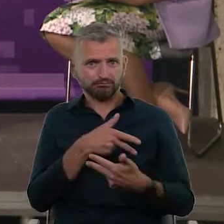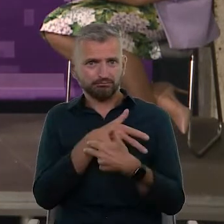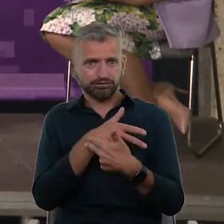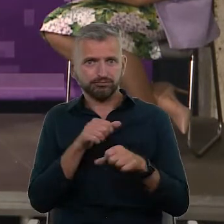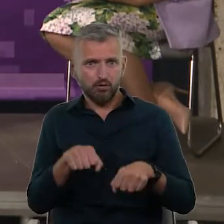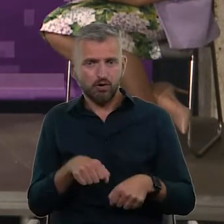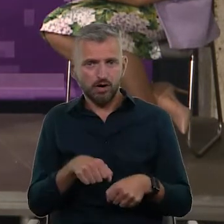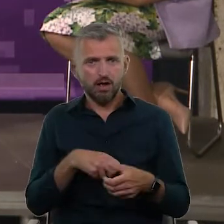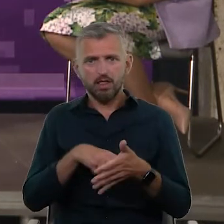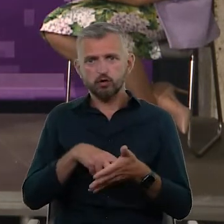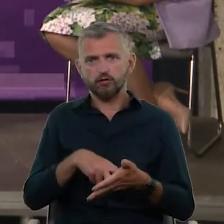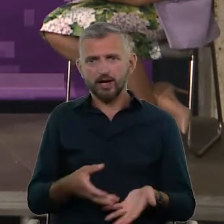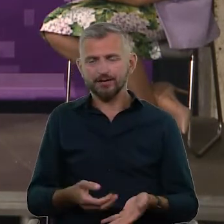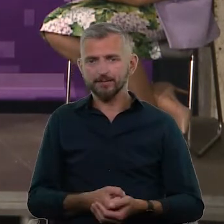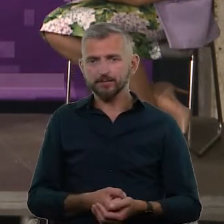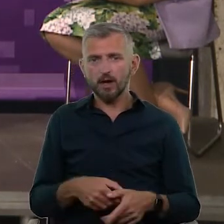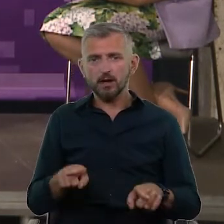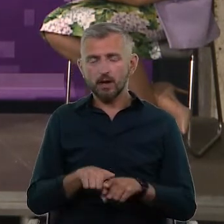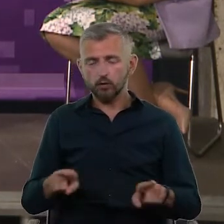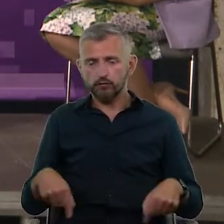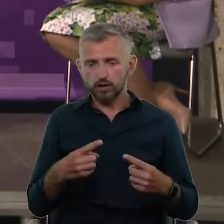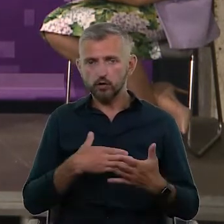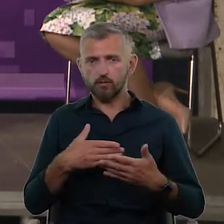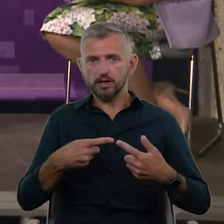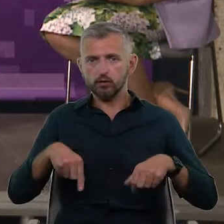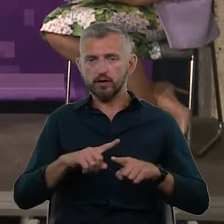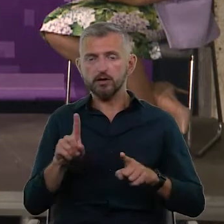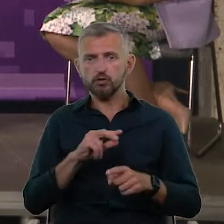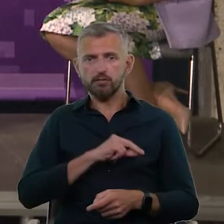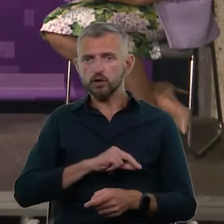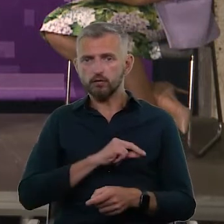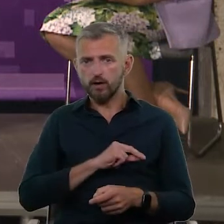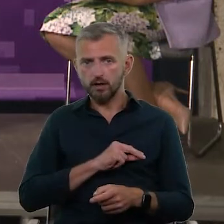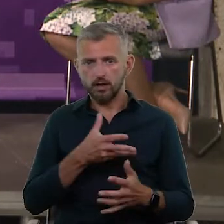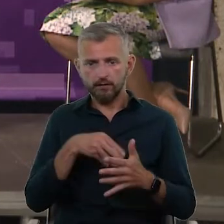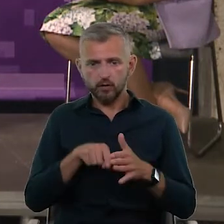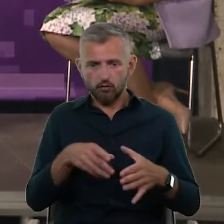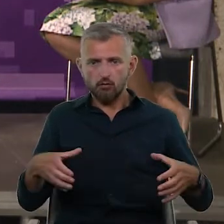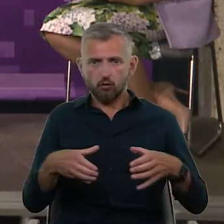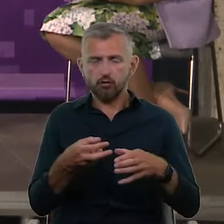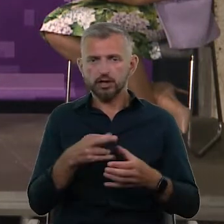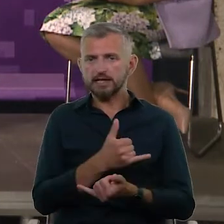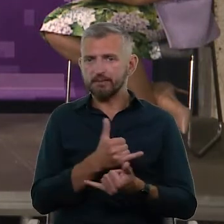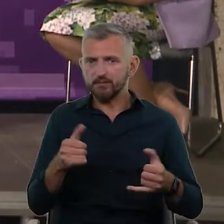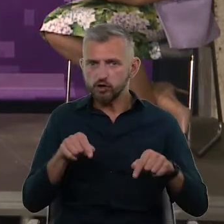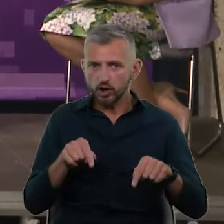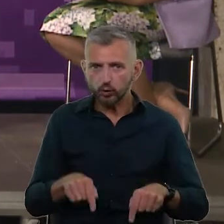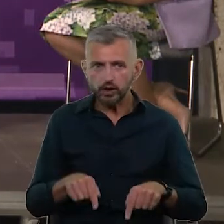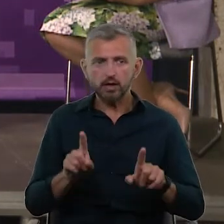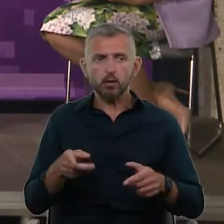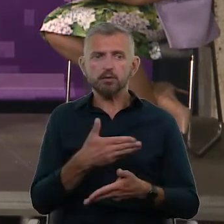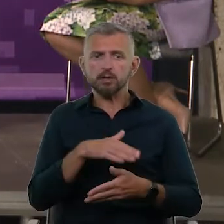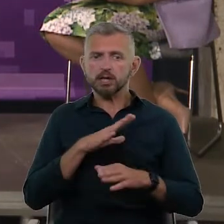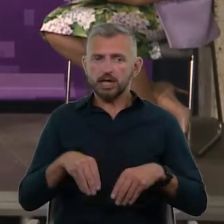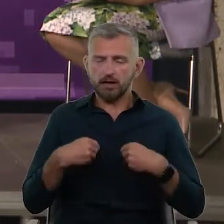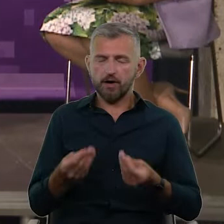І от так утворилася громадська організація, яка працювала в основному в цьому полі для забезпечення тут. Також ми